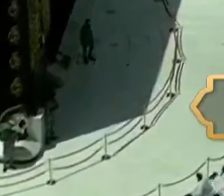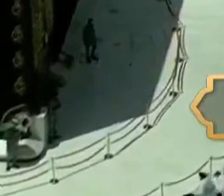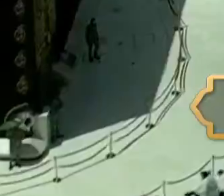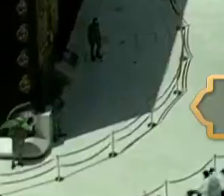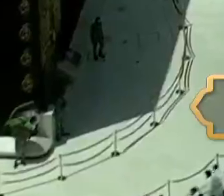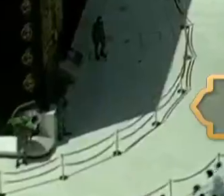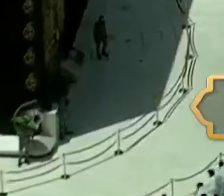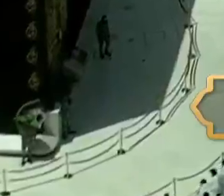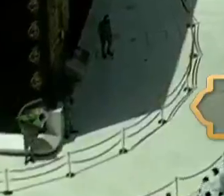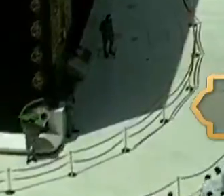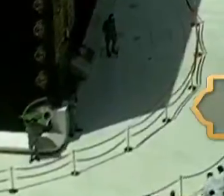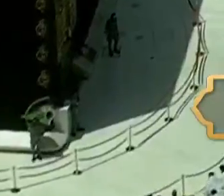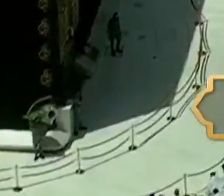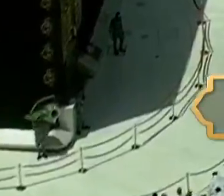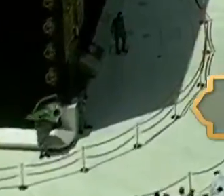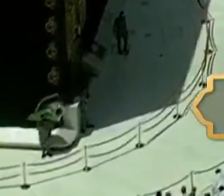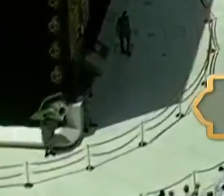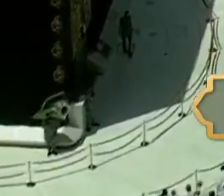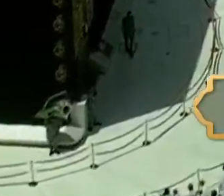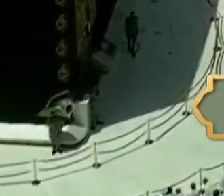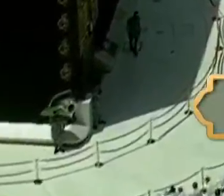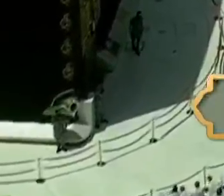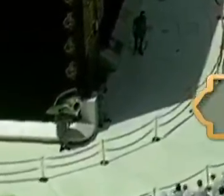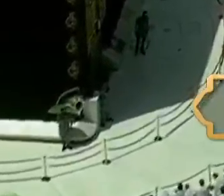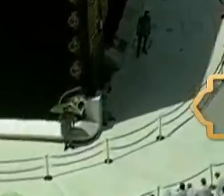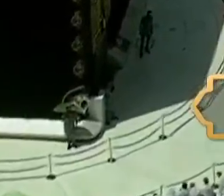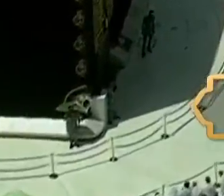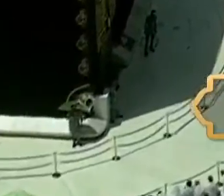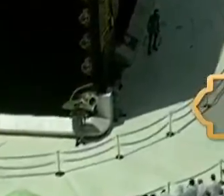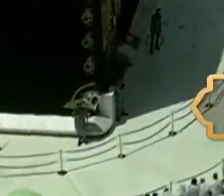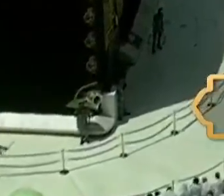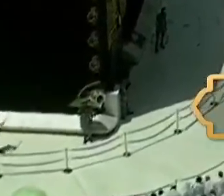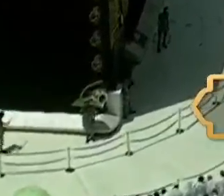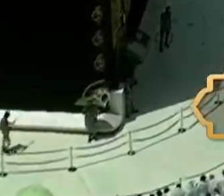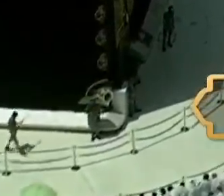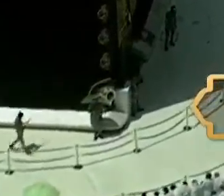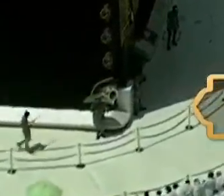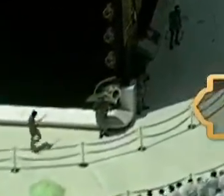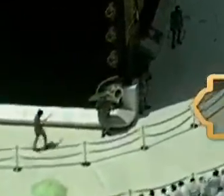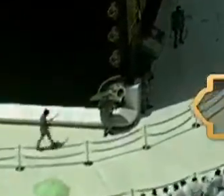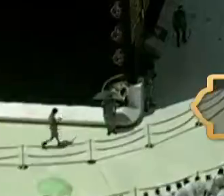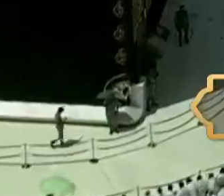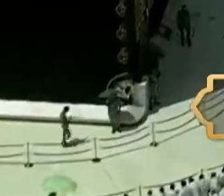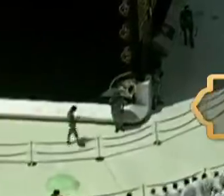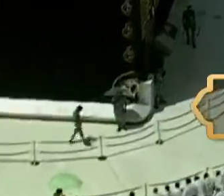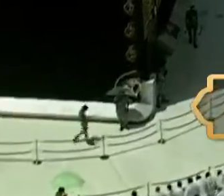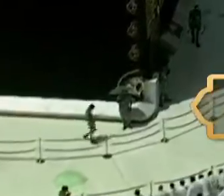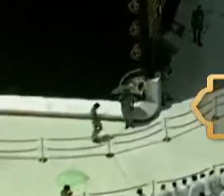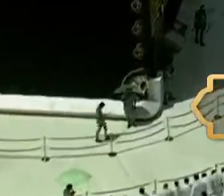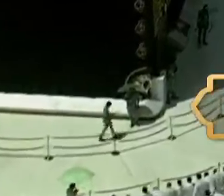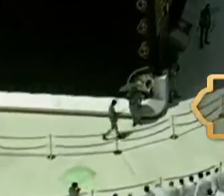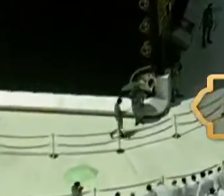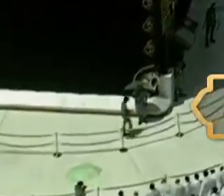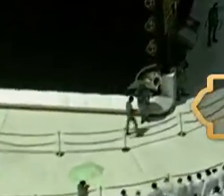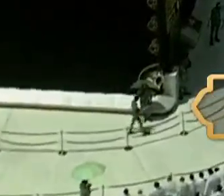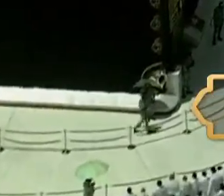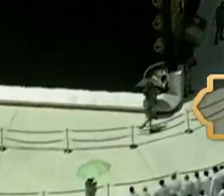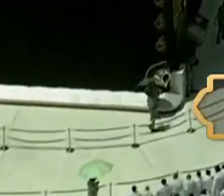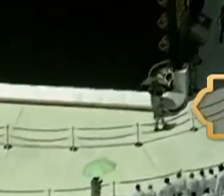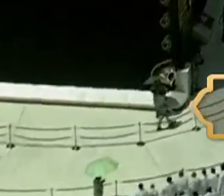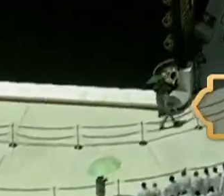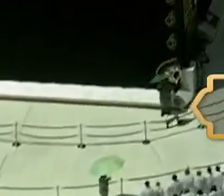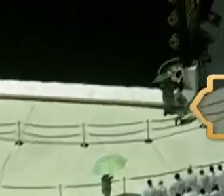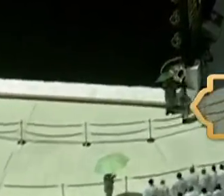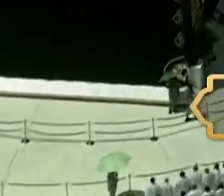اكبر اشهد ان لا اله الا الله اشهد ان محمدا رسول